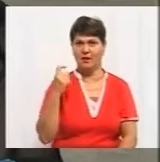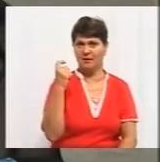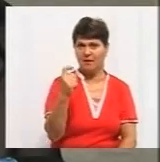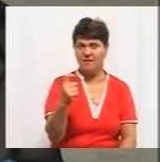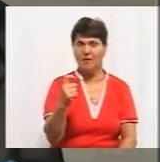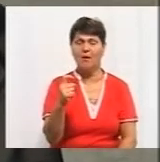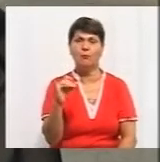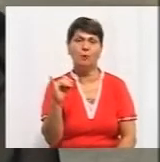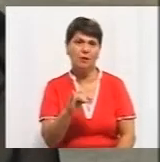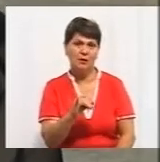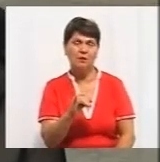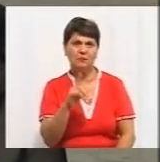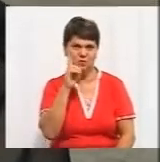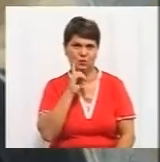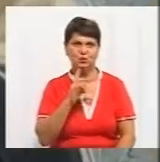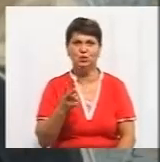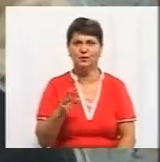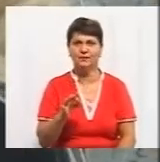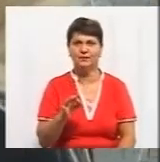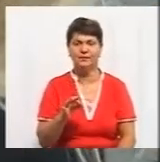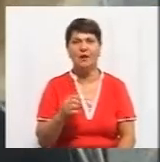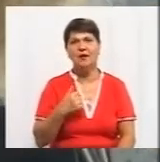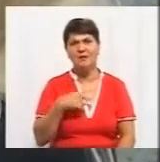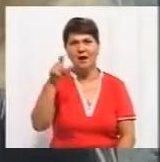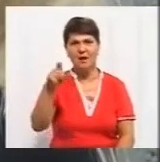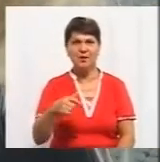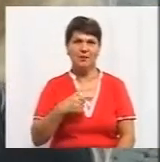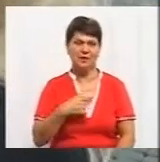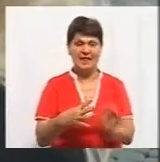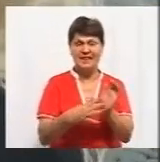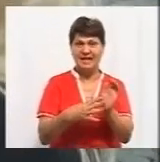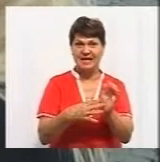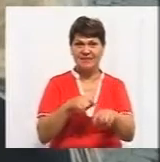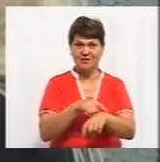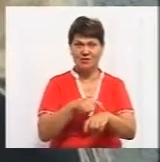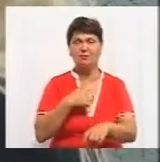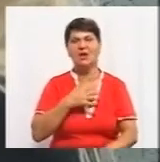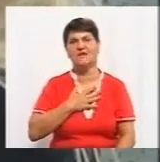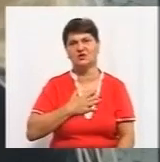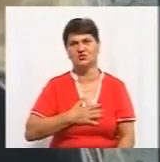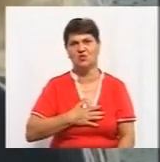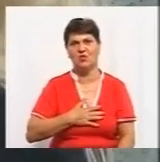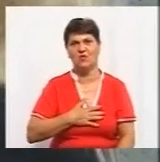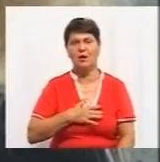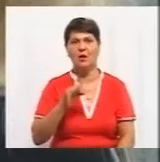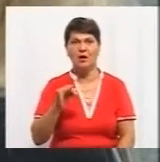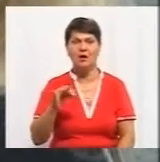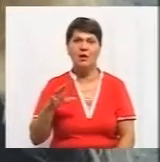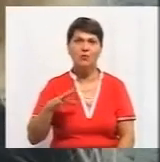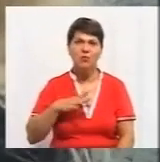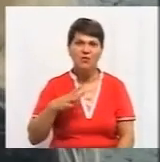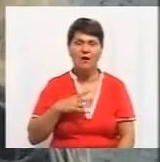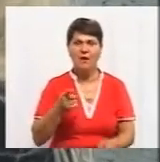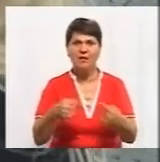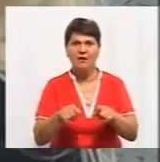що зручно. Як пасажирка мені на роботу на 9 годин мене влаштовує. Тобто, і навіть буває